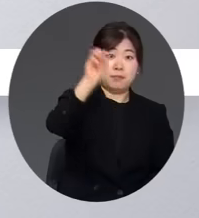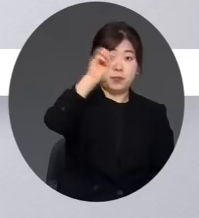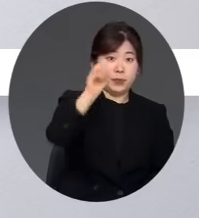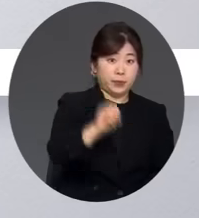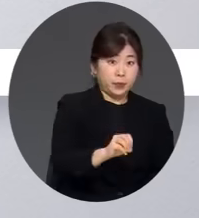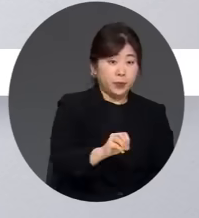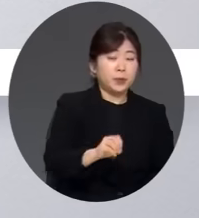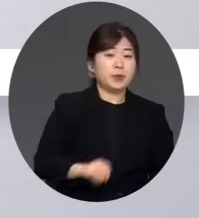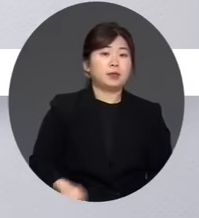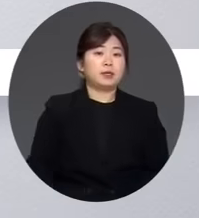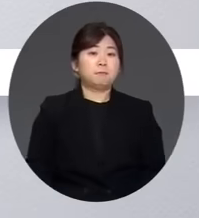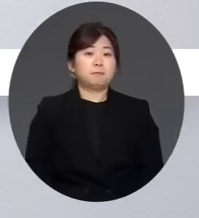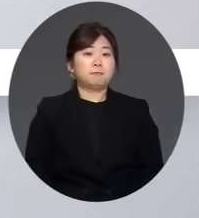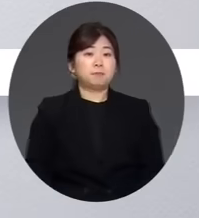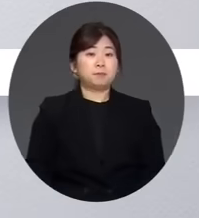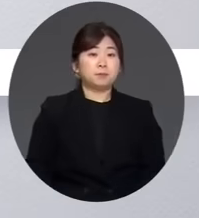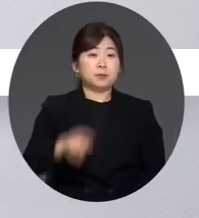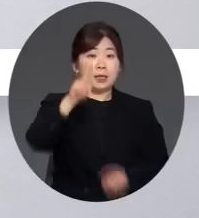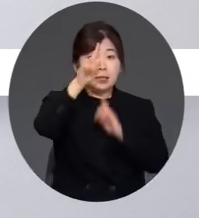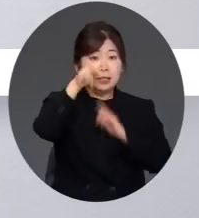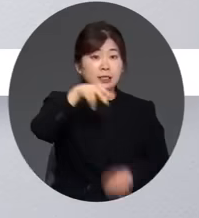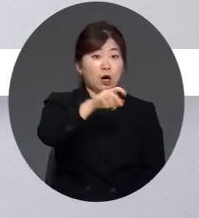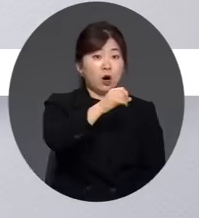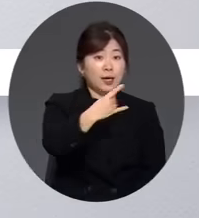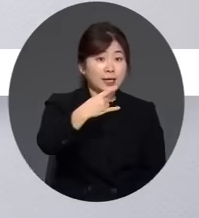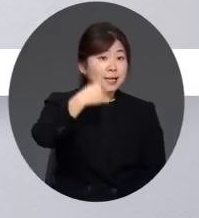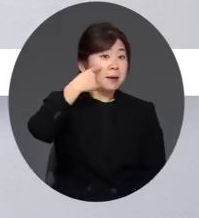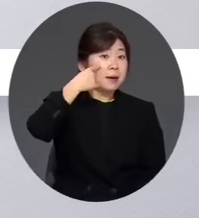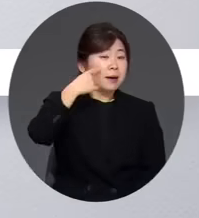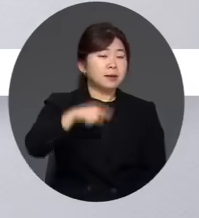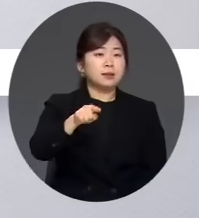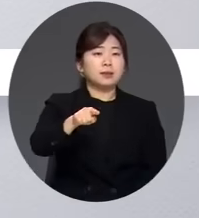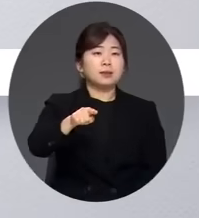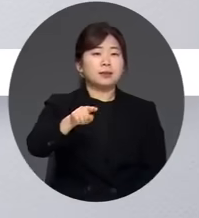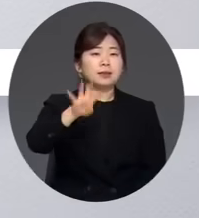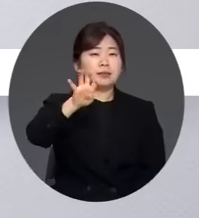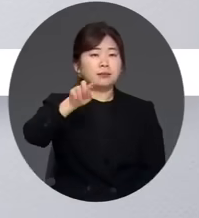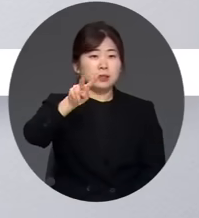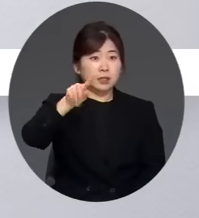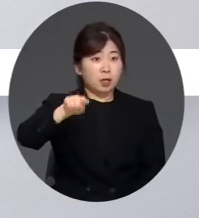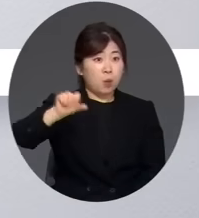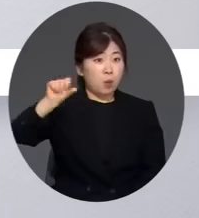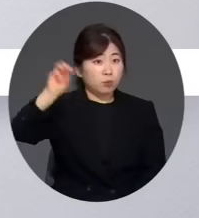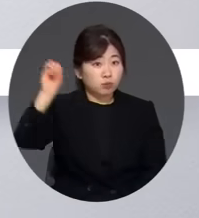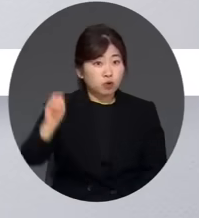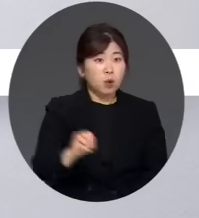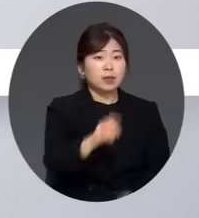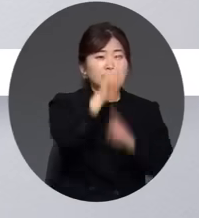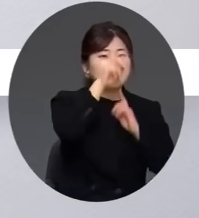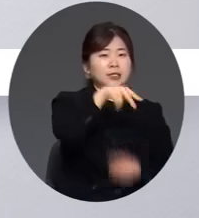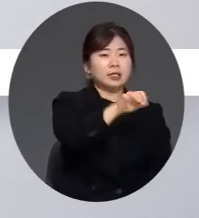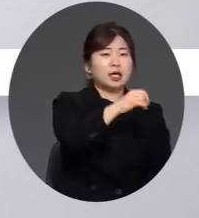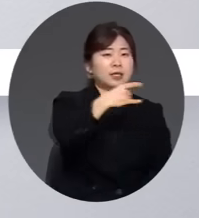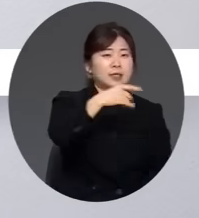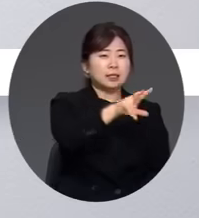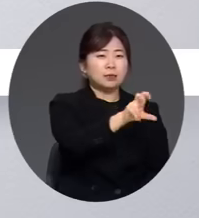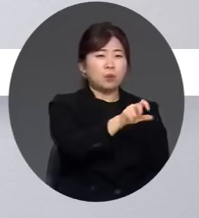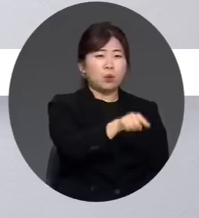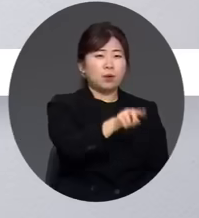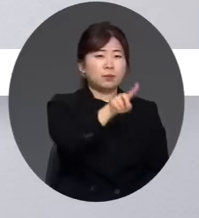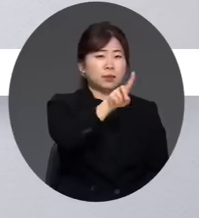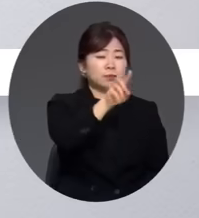범인에 팽팽했습니다 이성희 예비후보와의 가상 대결은 황기철 42.5 이성이 25.1%